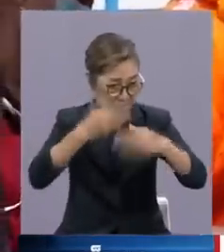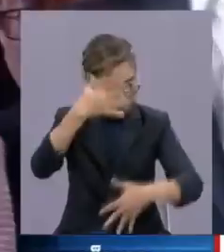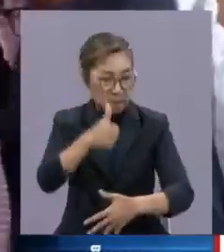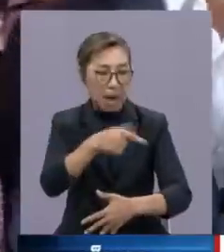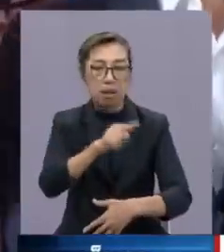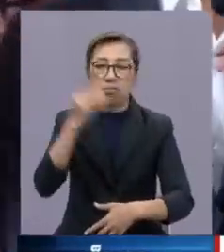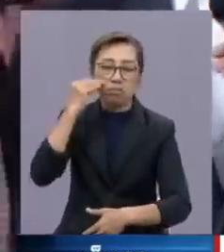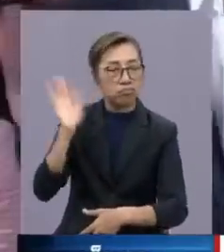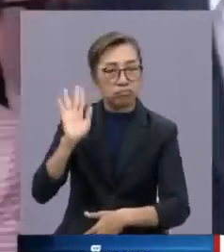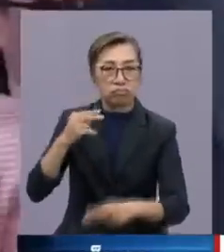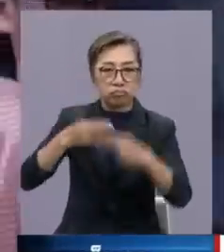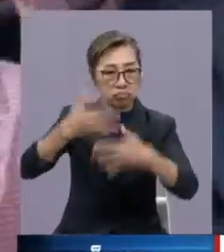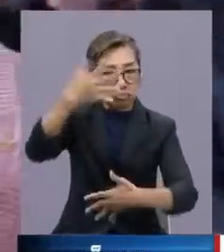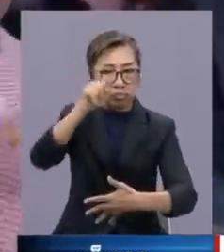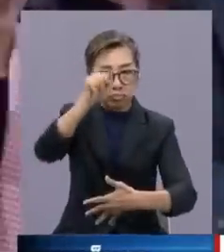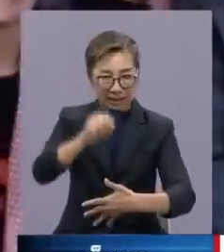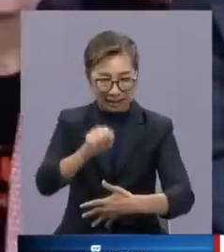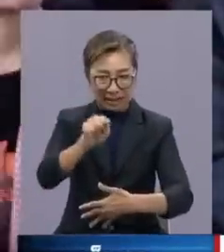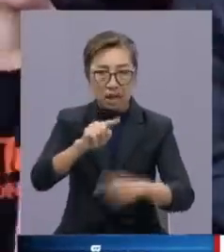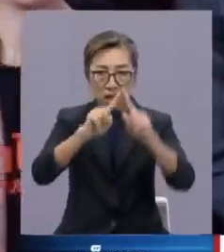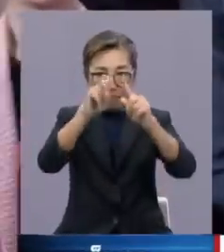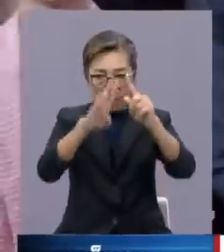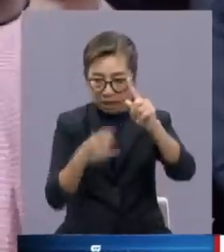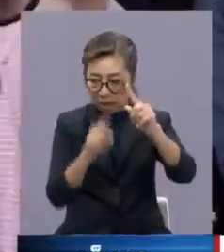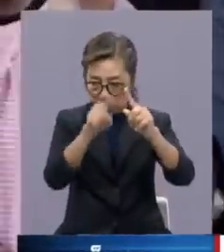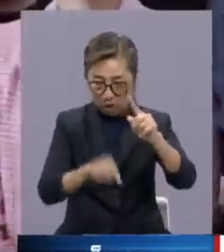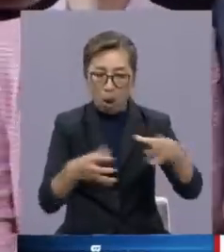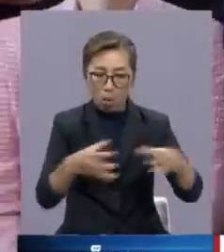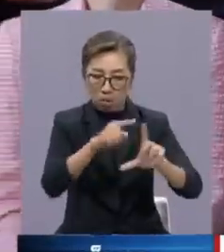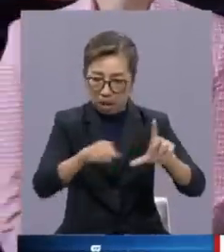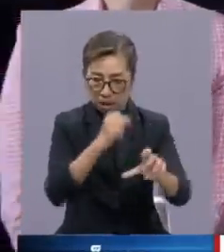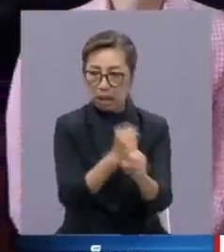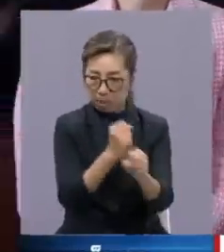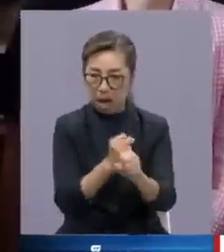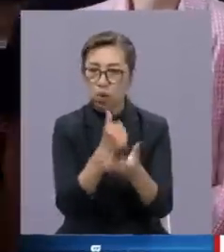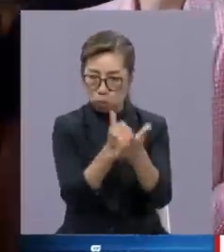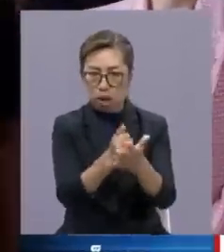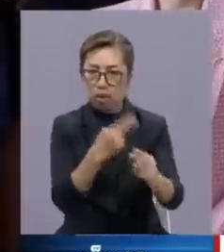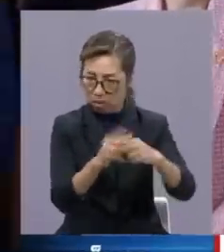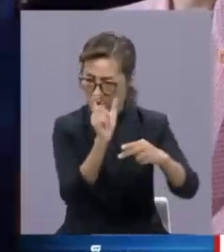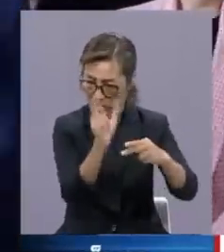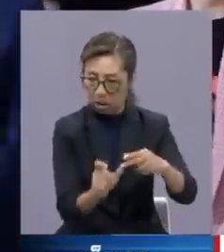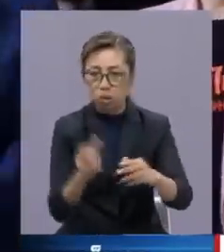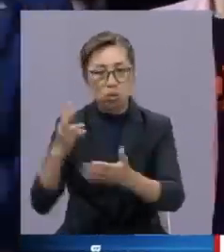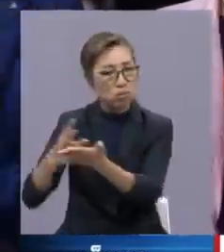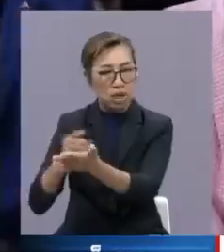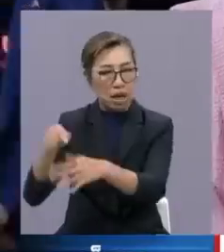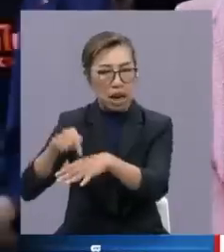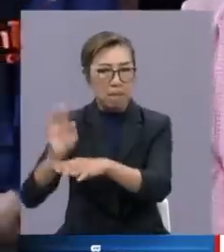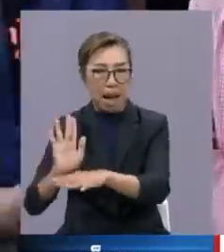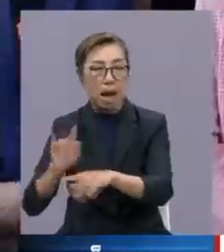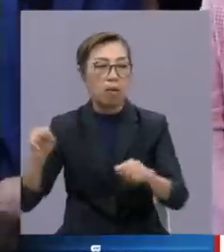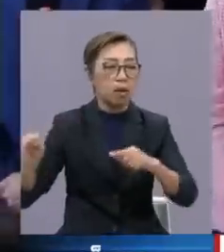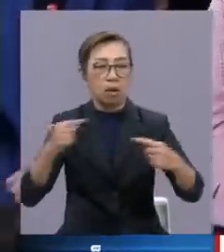ต์ลำดับต้นๆเป็นของคนทำงานของพรรครวมถึงอดีตส.ส.บางคนคนในก้าวไกลเนี่ยรู้ดีนะครับว่าคุณปิ